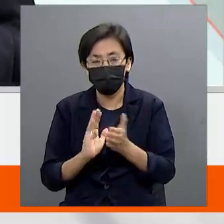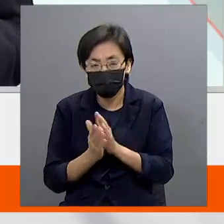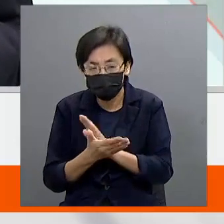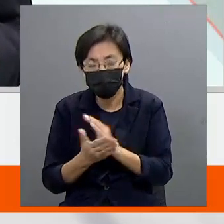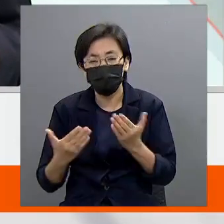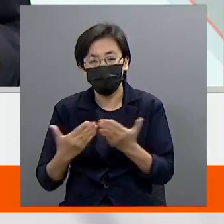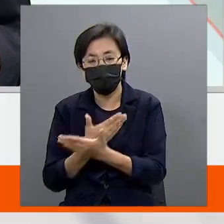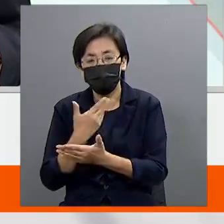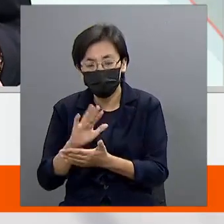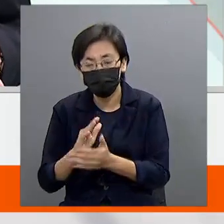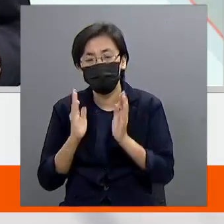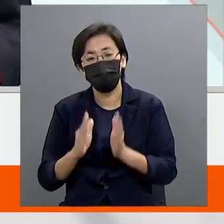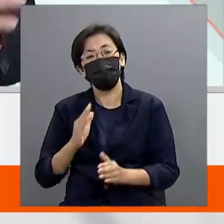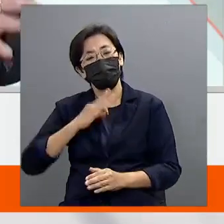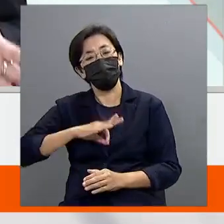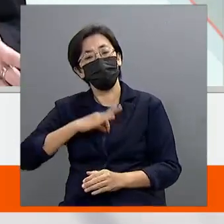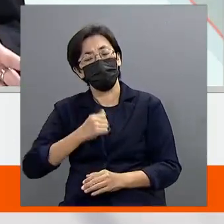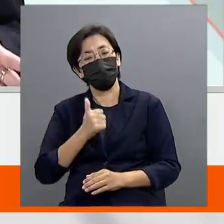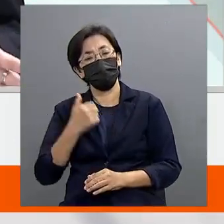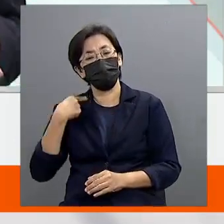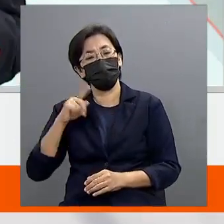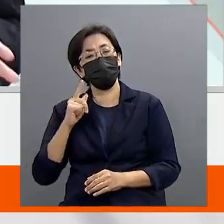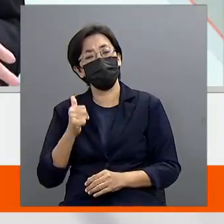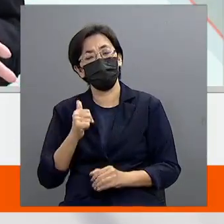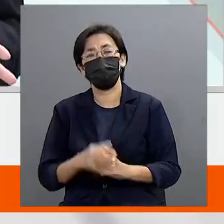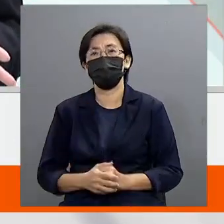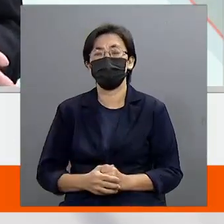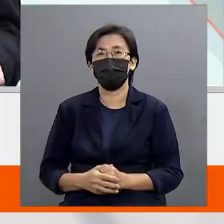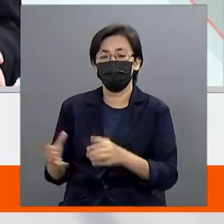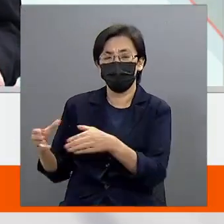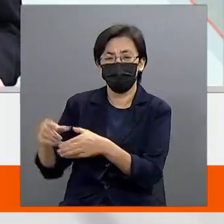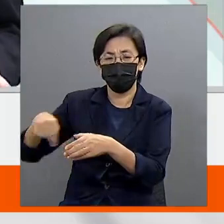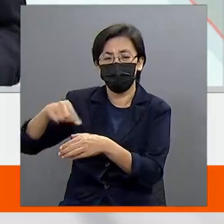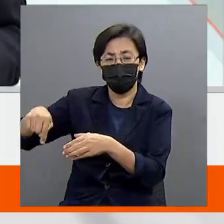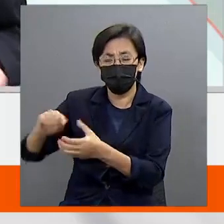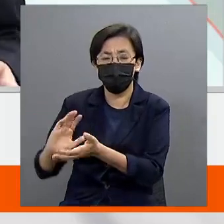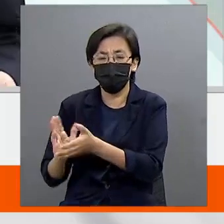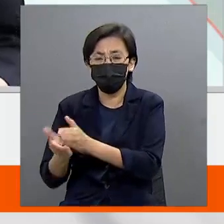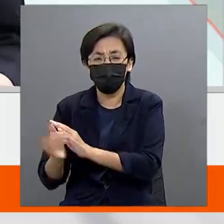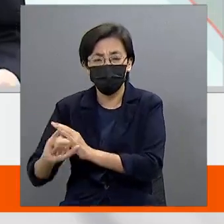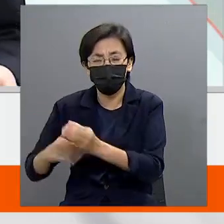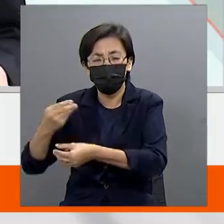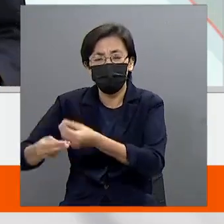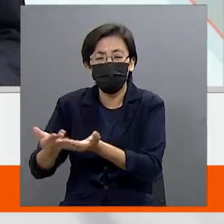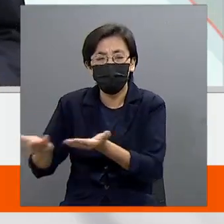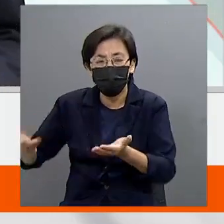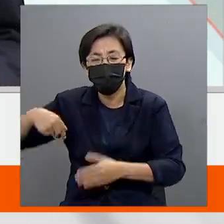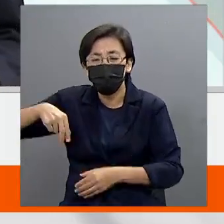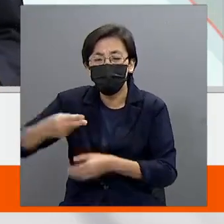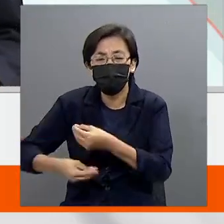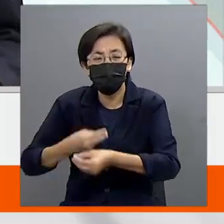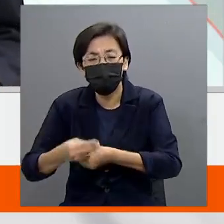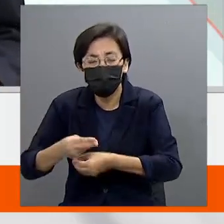ผลดีมันก็ค่อนข้างเยอะด้วยทีนี้กับกลุ่มที่ยังปรับตัวไม่ทันกลุ่มผู้ค้ารายย่อยเดินเร่ค้าทั่วไปกลุ่ม